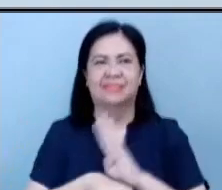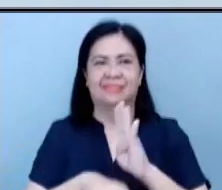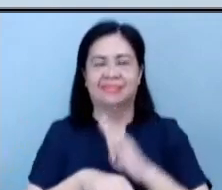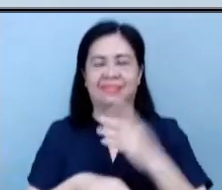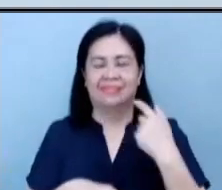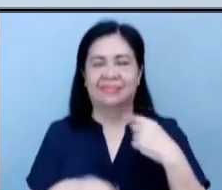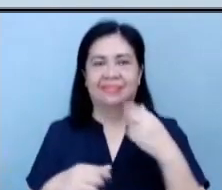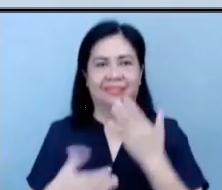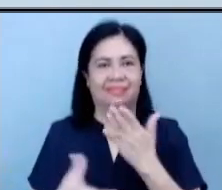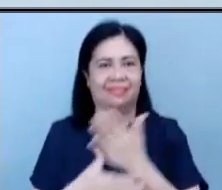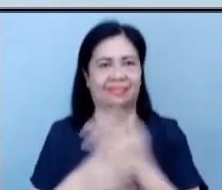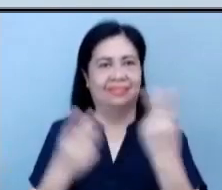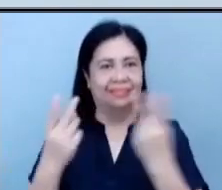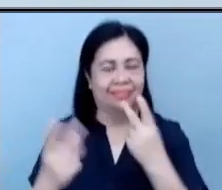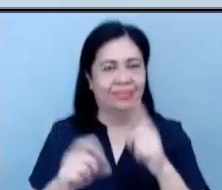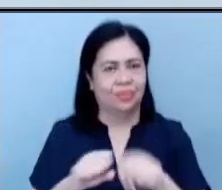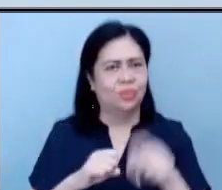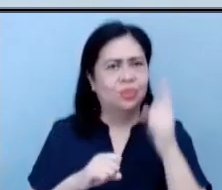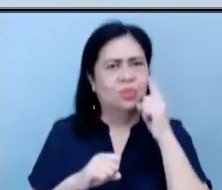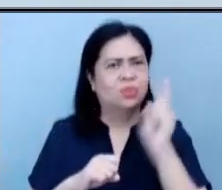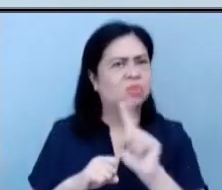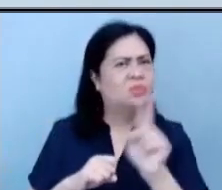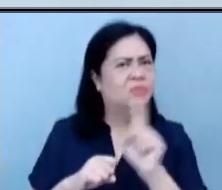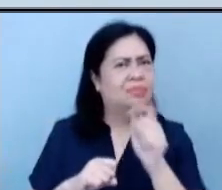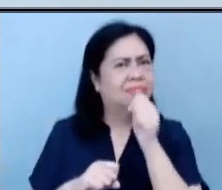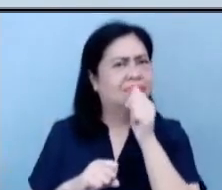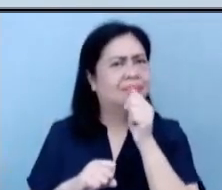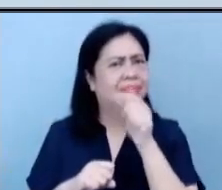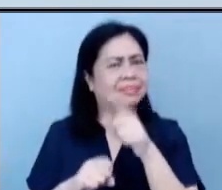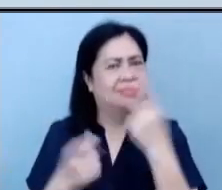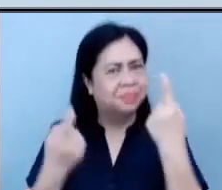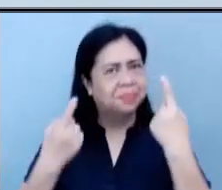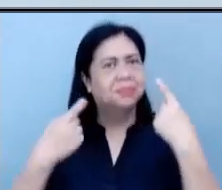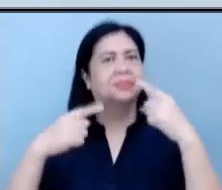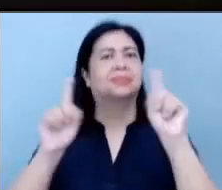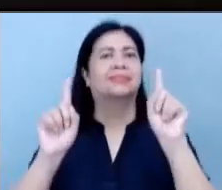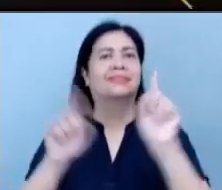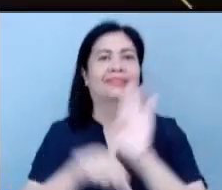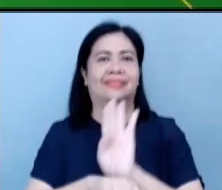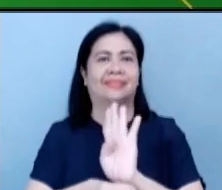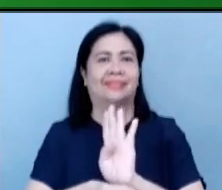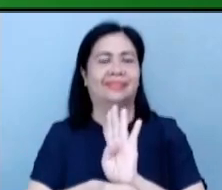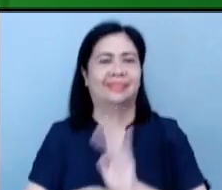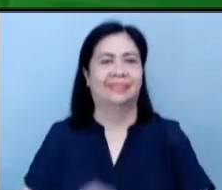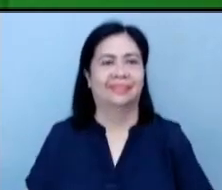namin upang alamin ang kanilang sikreto sa successful na negosyo.